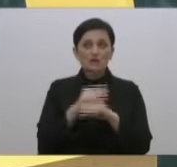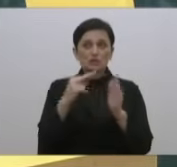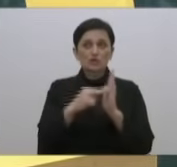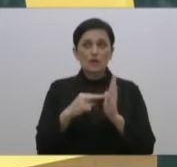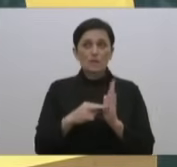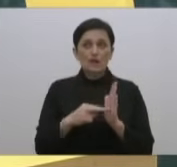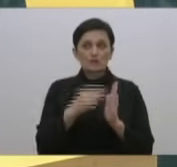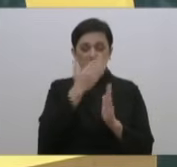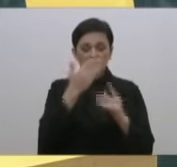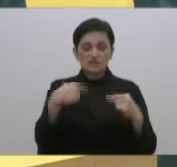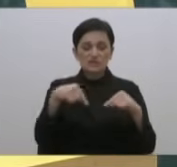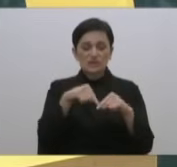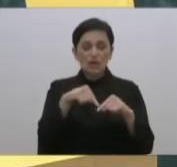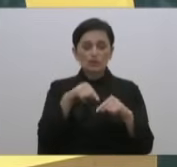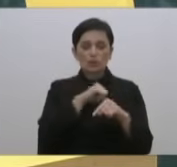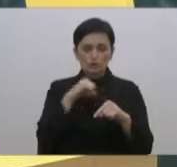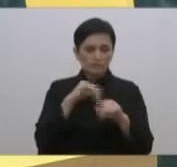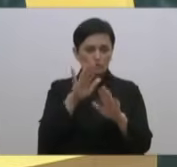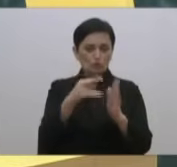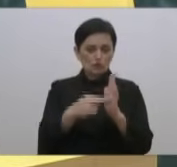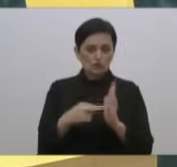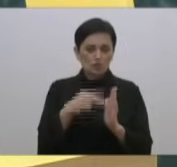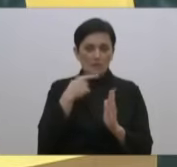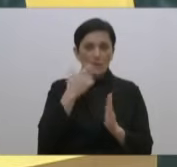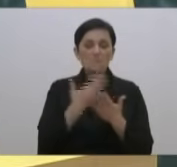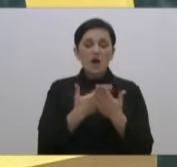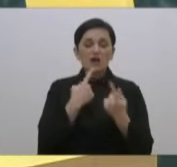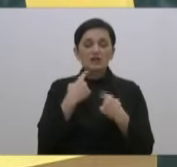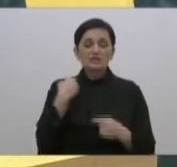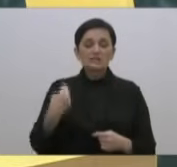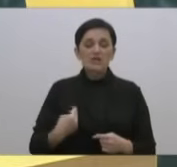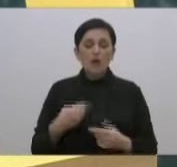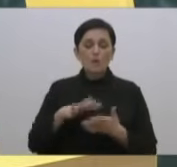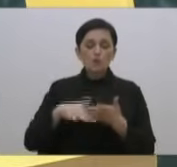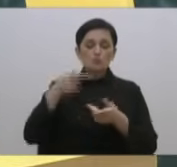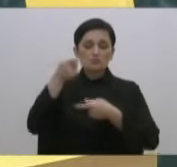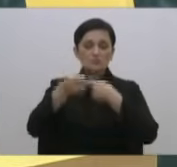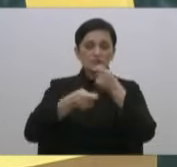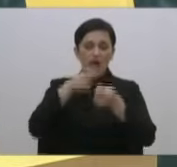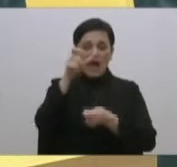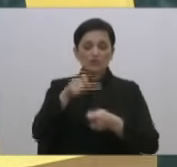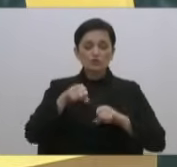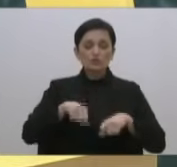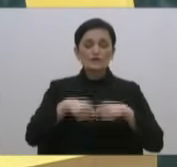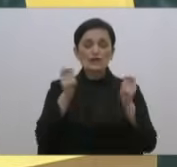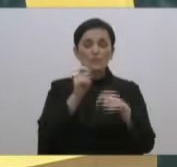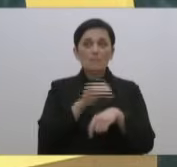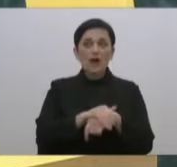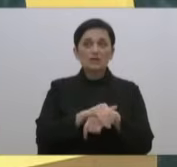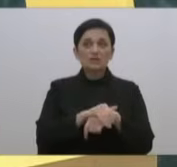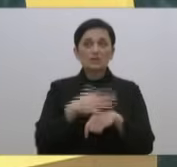შეფასება საზოგადოებისთვის მიმინდვია, როდესაც საუბარია მაგალითად სტრასბურგში მიმართვიანობაზე, ადამიანის უფლებების დარღვევის